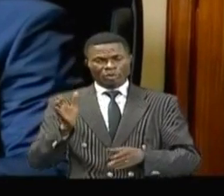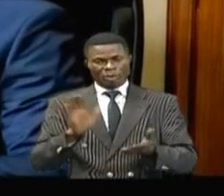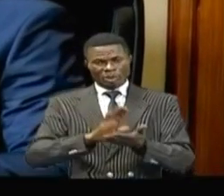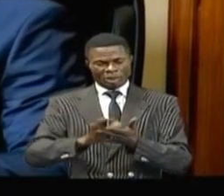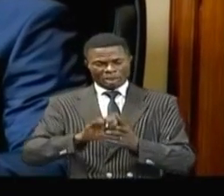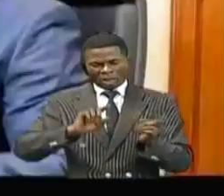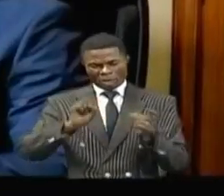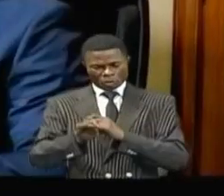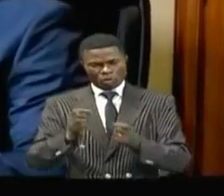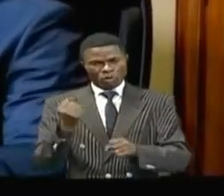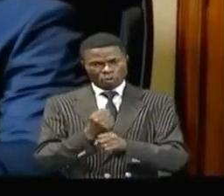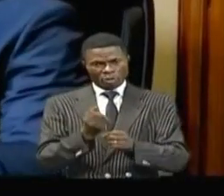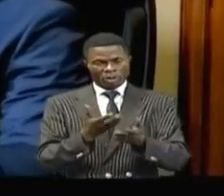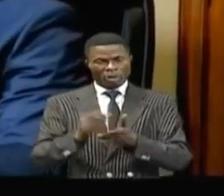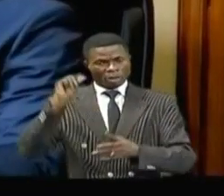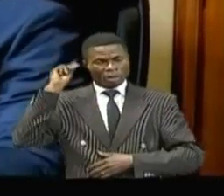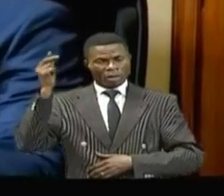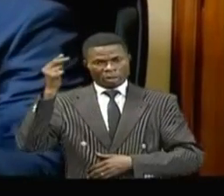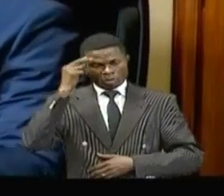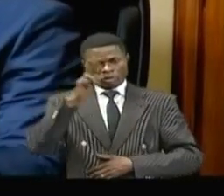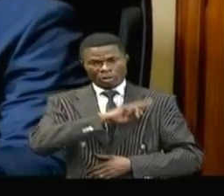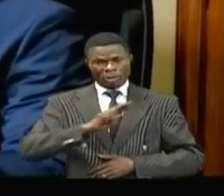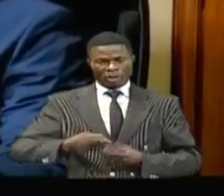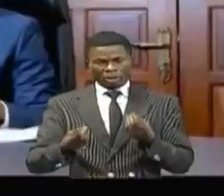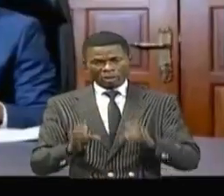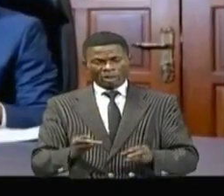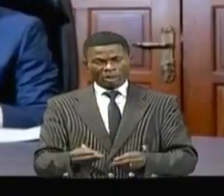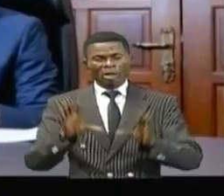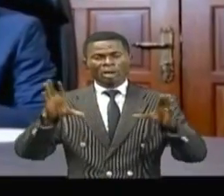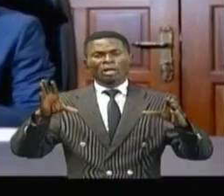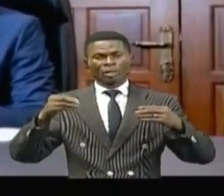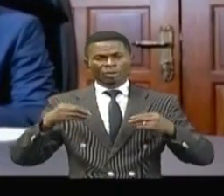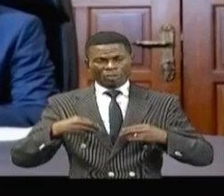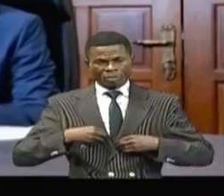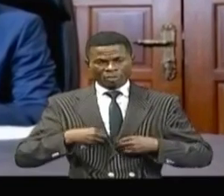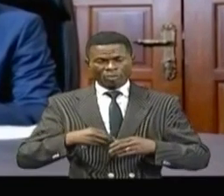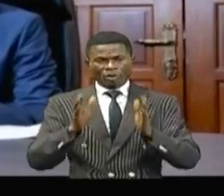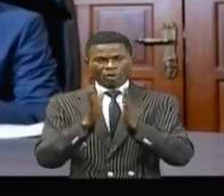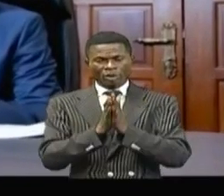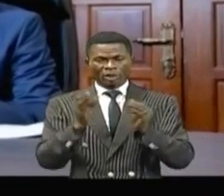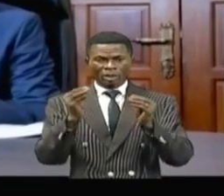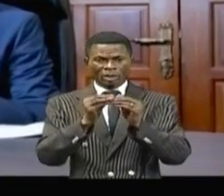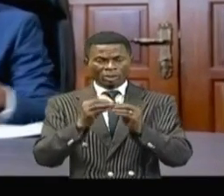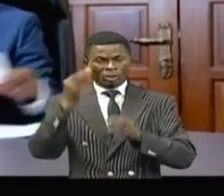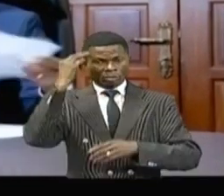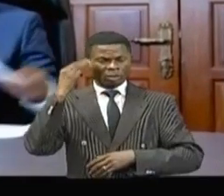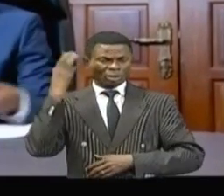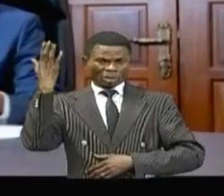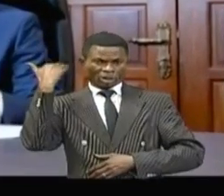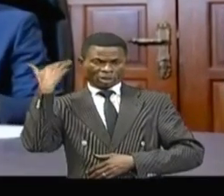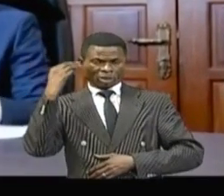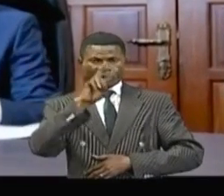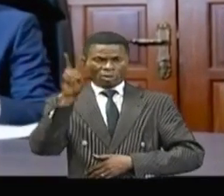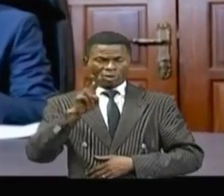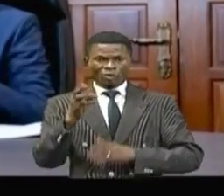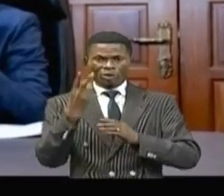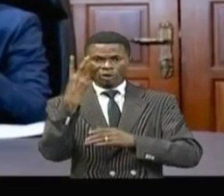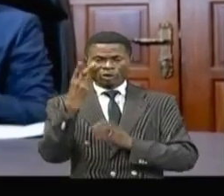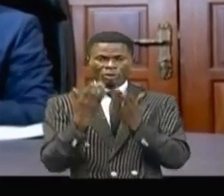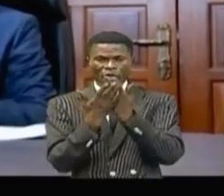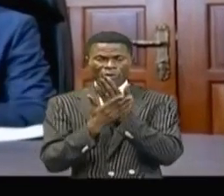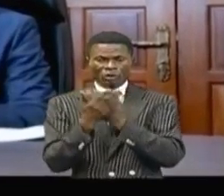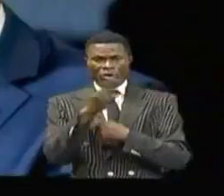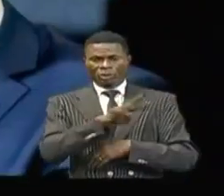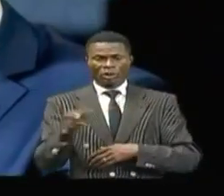des affaires, le gouvernement de la République a adopté au cours de la 10e réunion du Conseil de ministres du vendredi 2 juillet